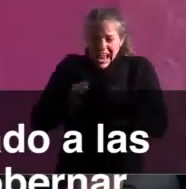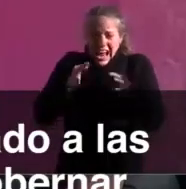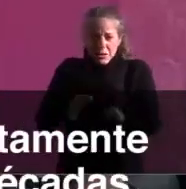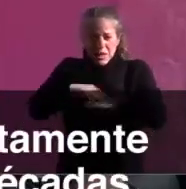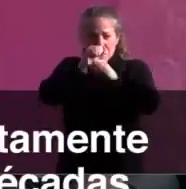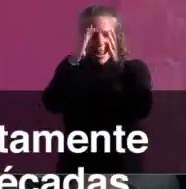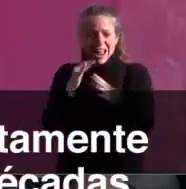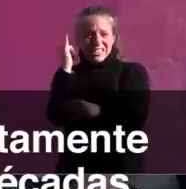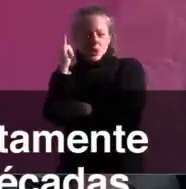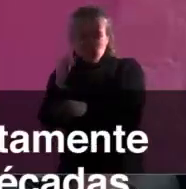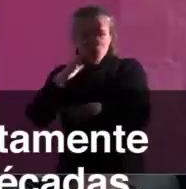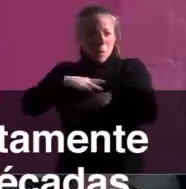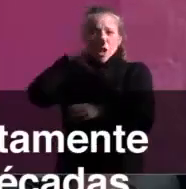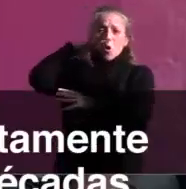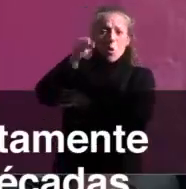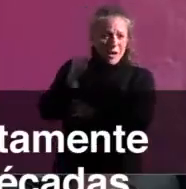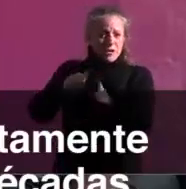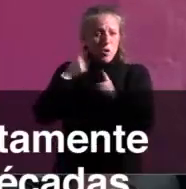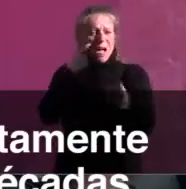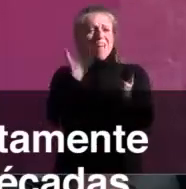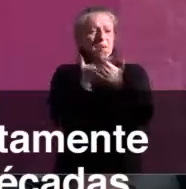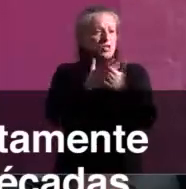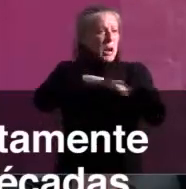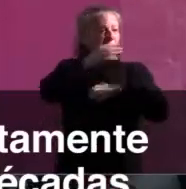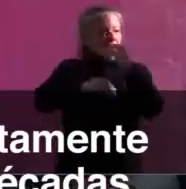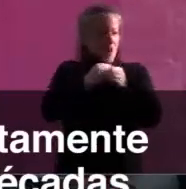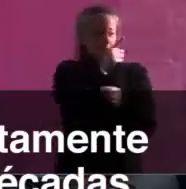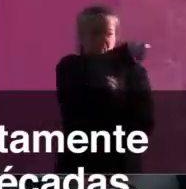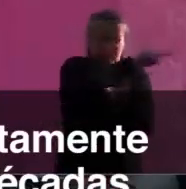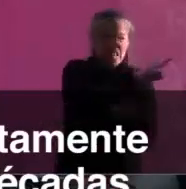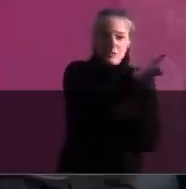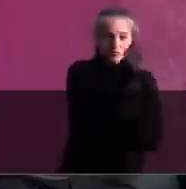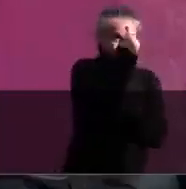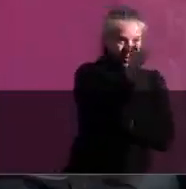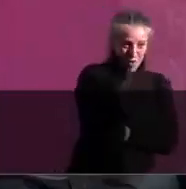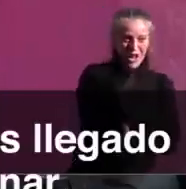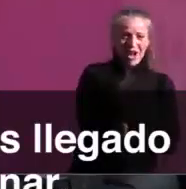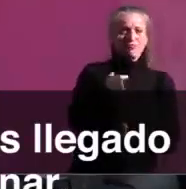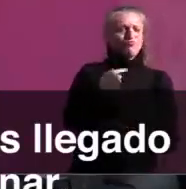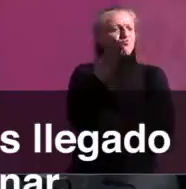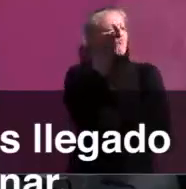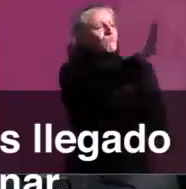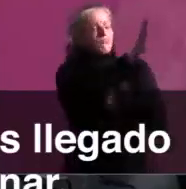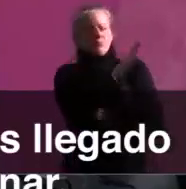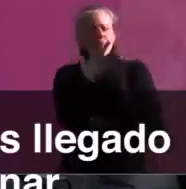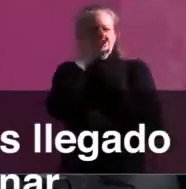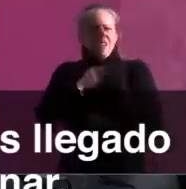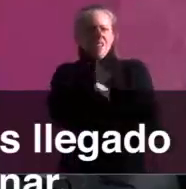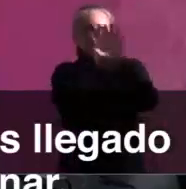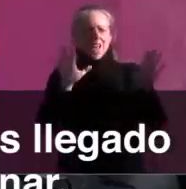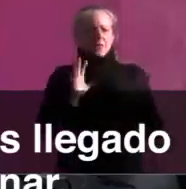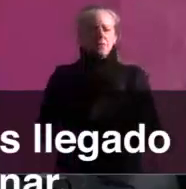per governar i per demostrar que ho podem fer infinitament millor del que ho han fet ells durant dècades. Però que els hi comenci a quedar